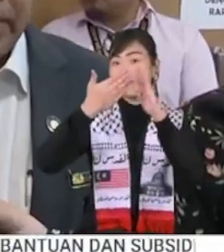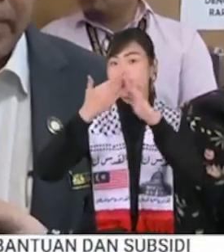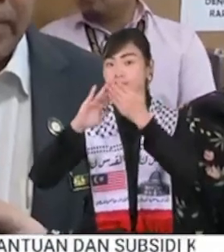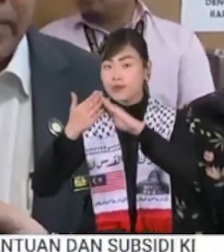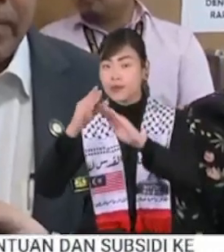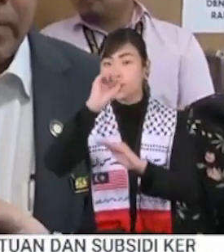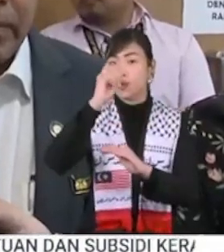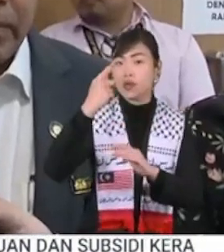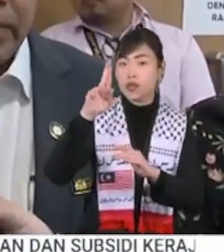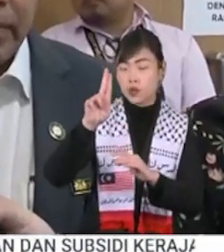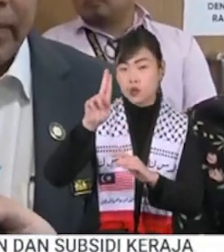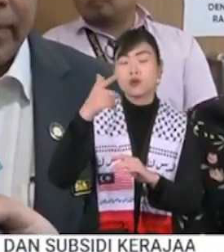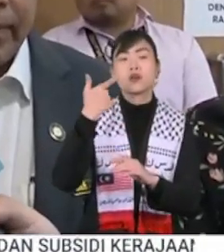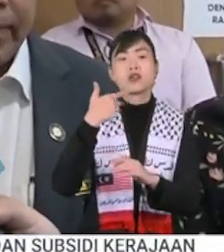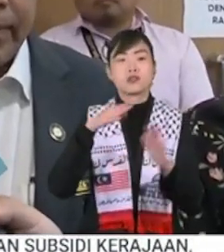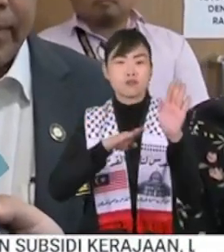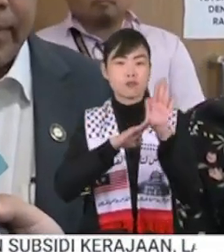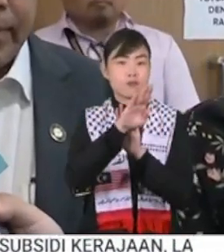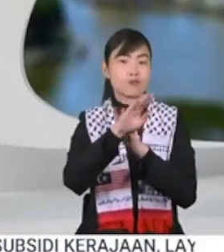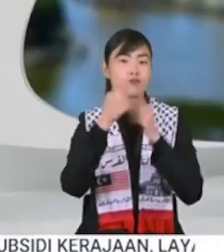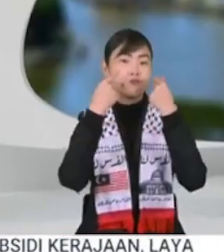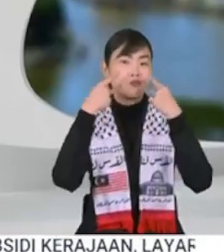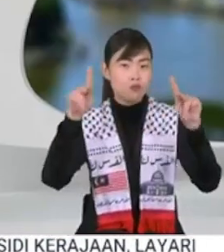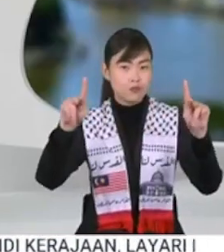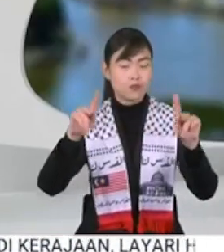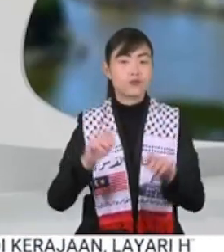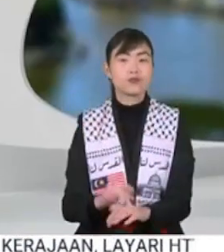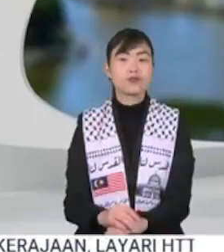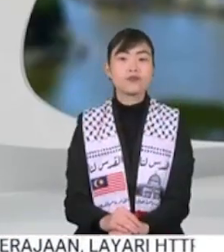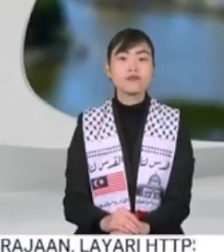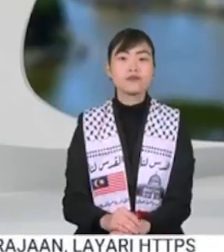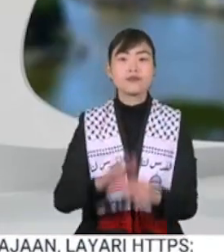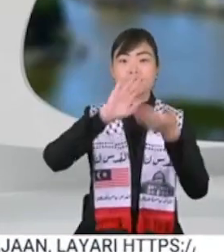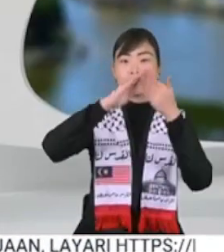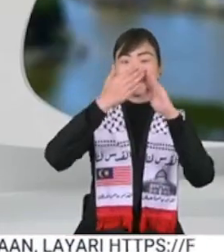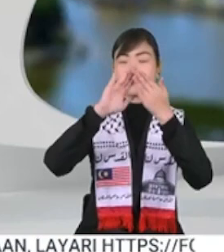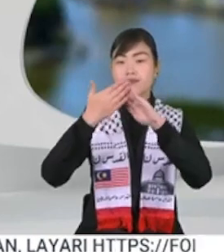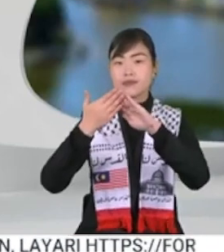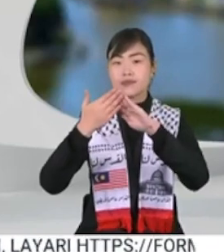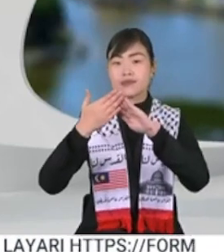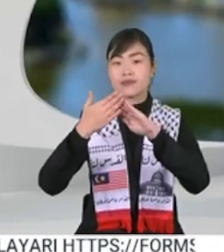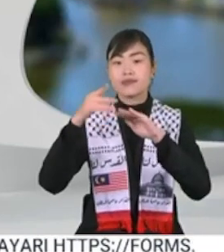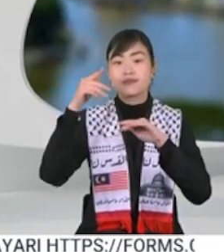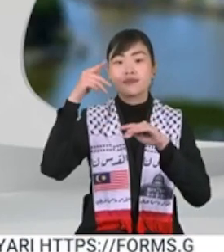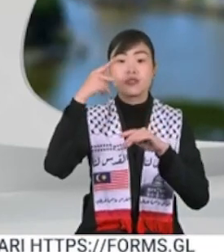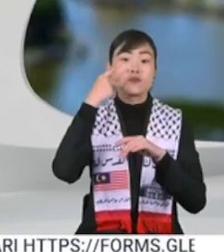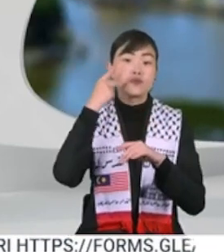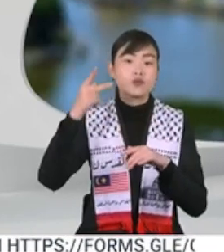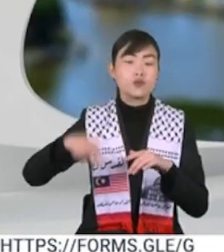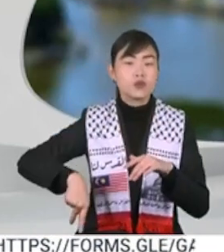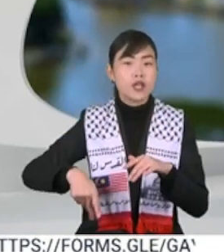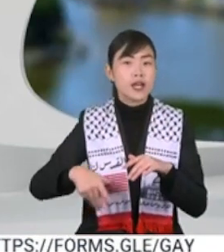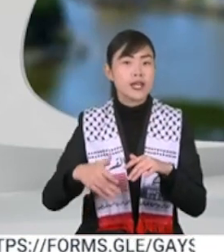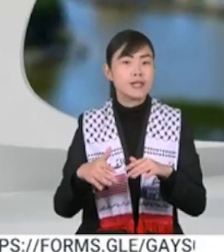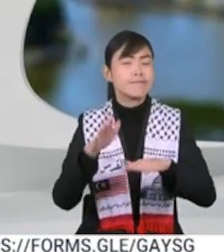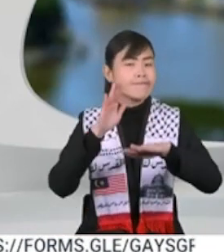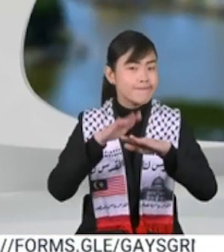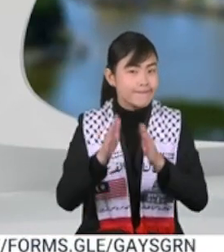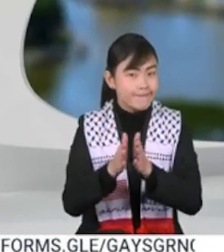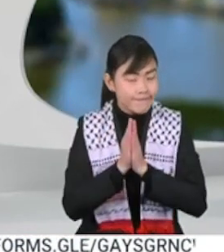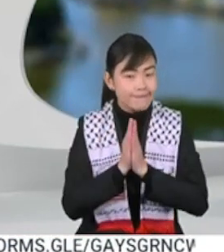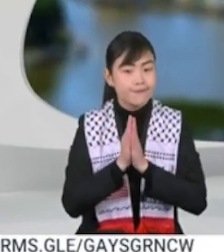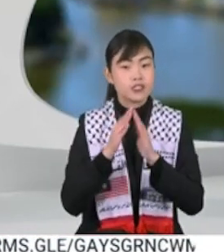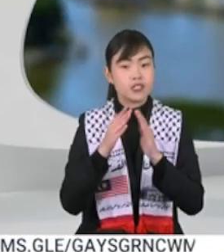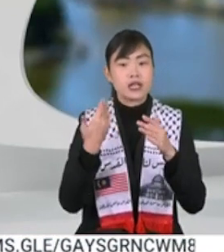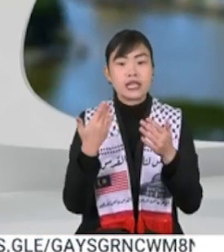Oku dalam dalam projek pembangunan awam komuniti penambang di tebingan Kuching diminta mewujudkan persatuan